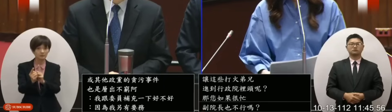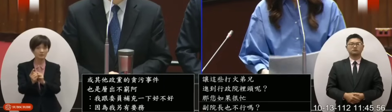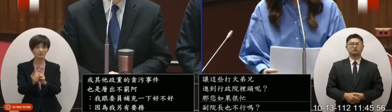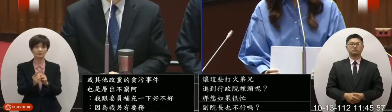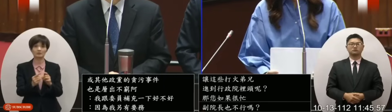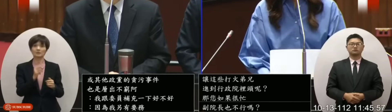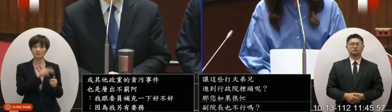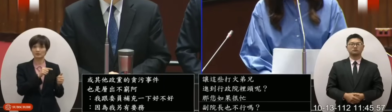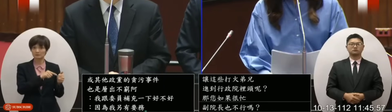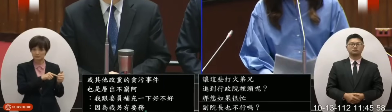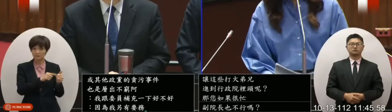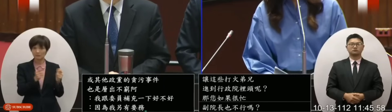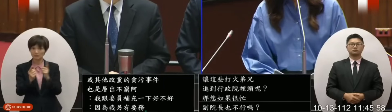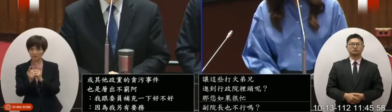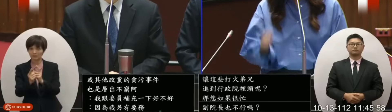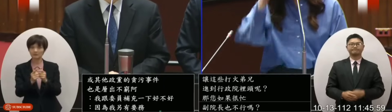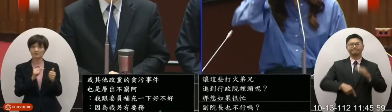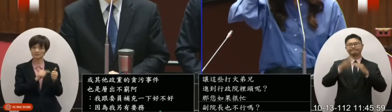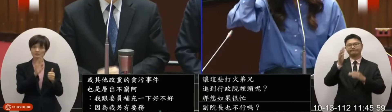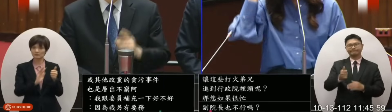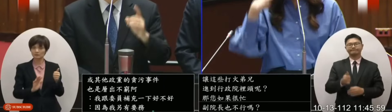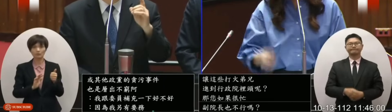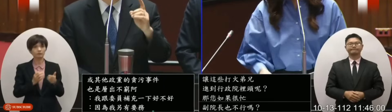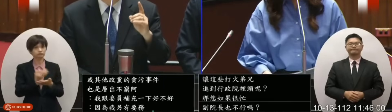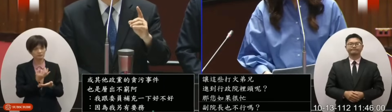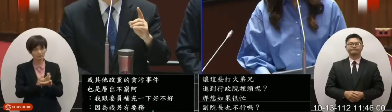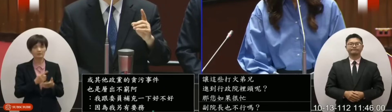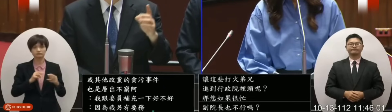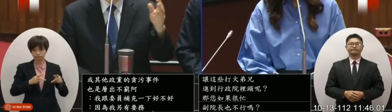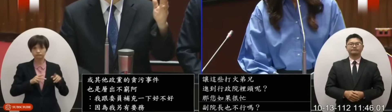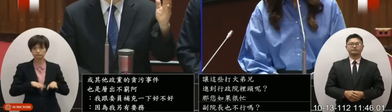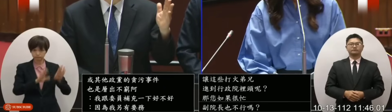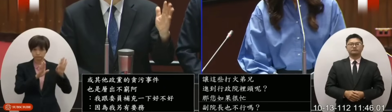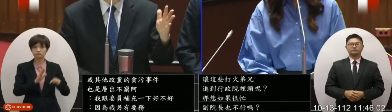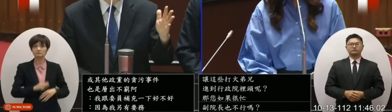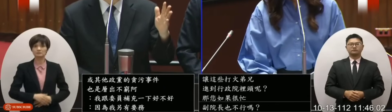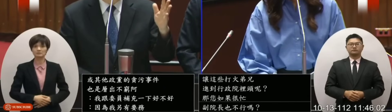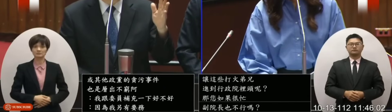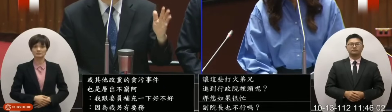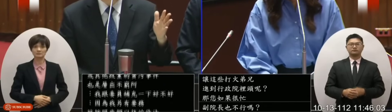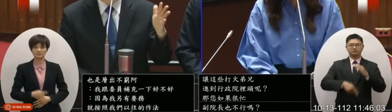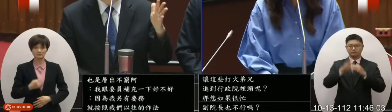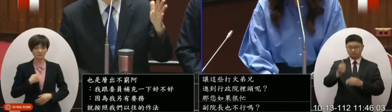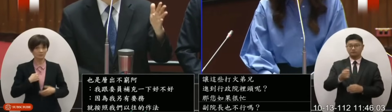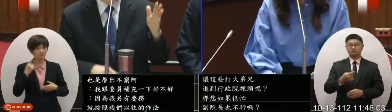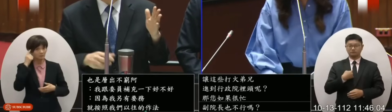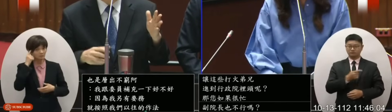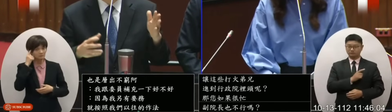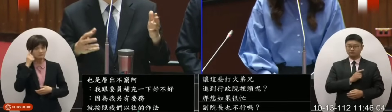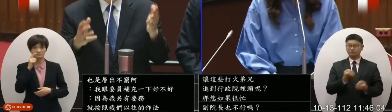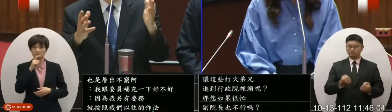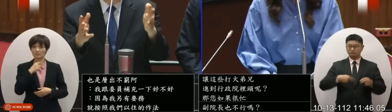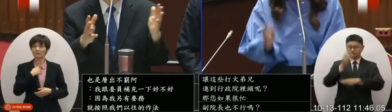候的态度是所需要改进的地方。 院长，这不是， 但是很重要的就是我们也觉得 我 们需要好好 的，我也在行政院服